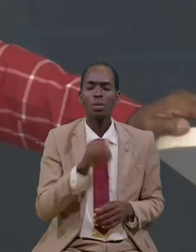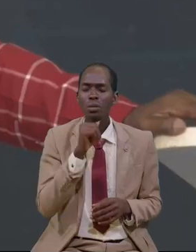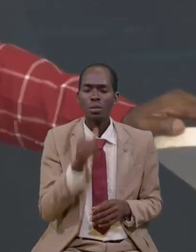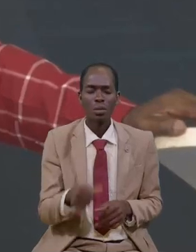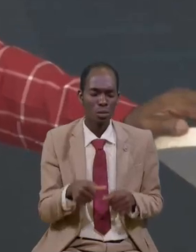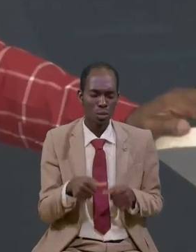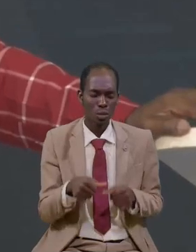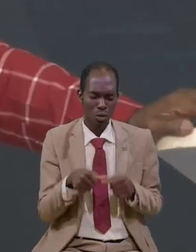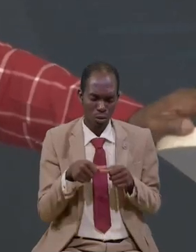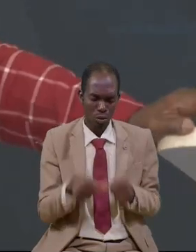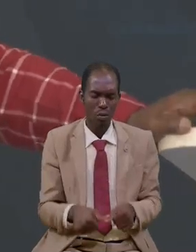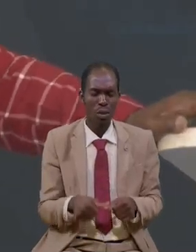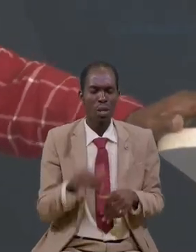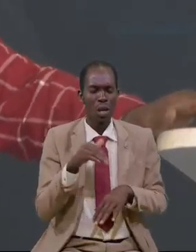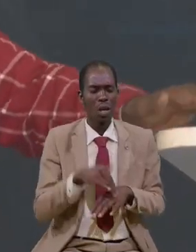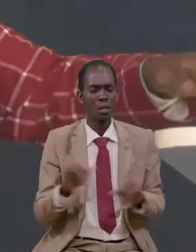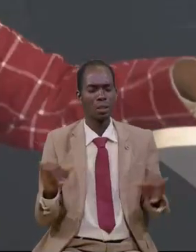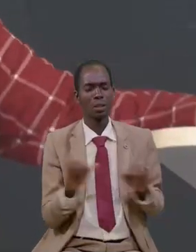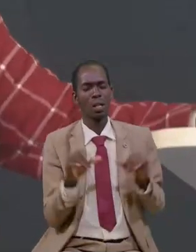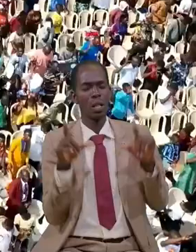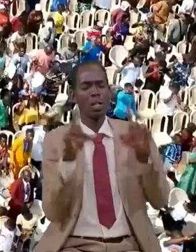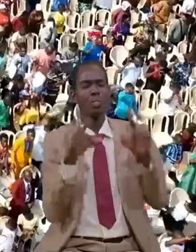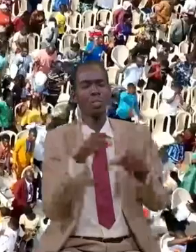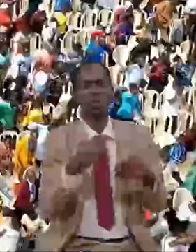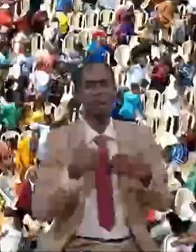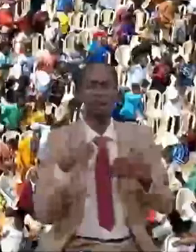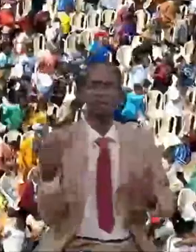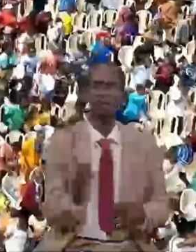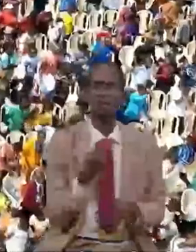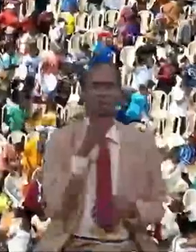tu ne seras plus au même niveau où tu as toujours été.